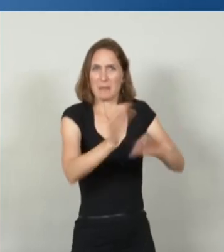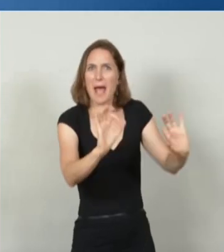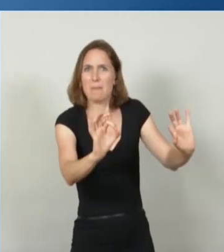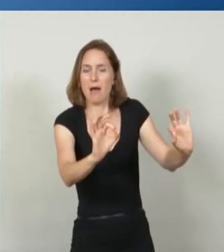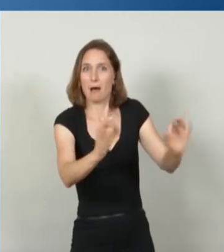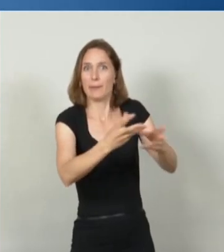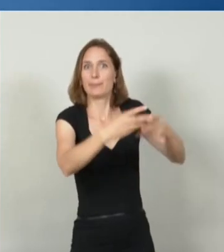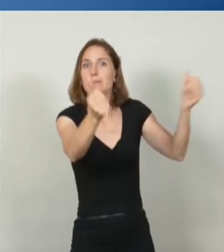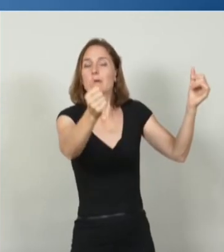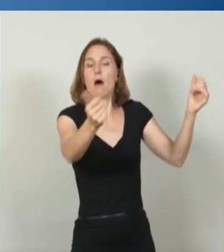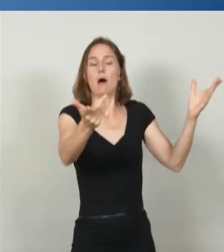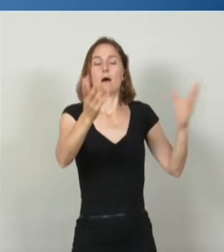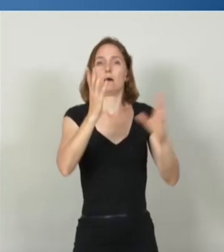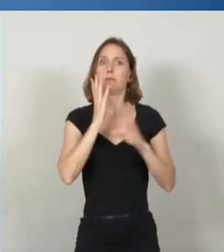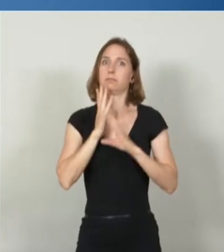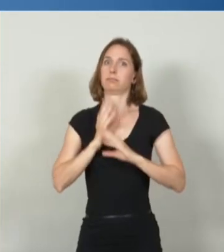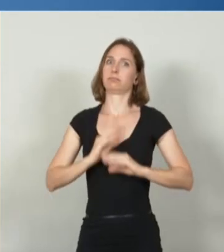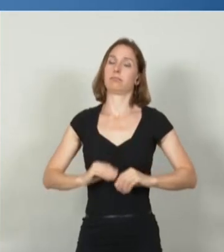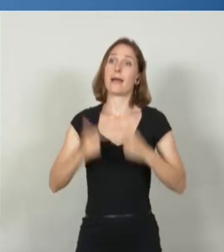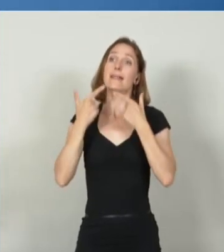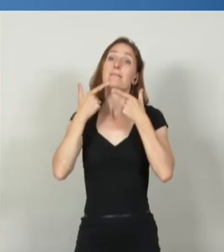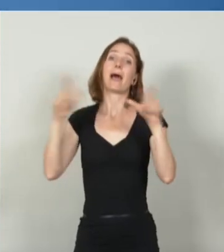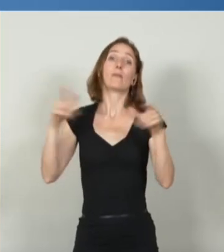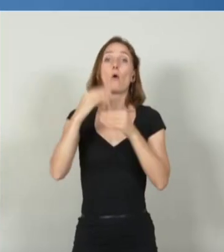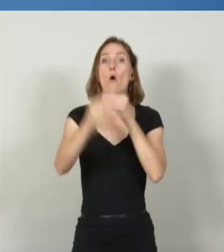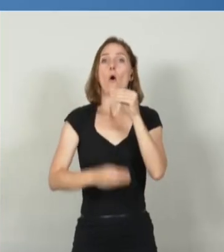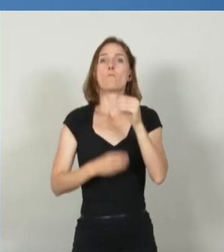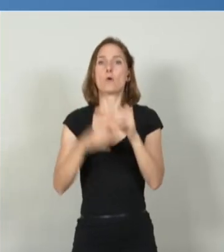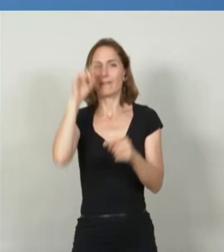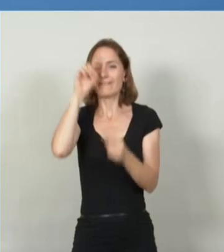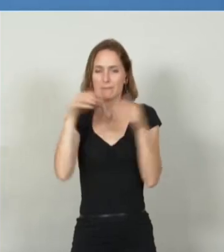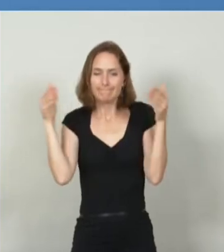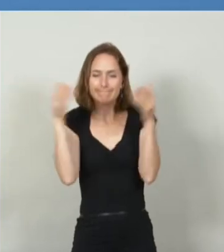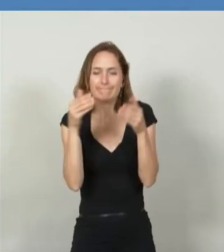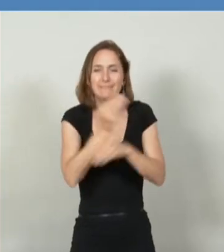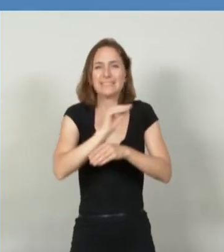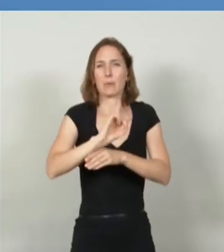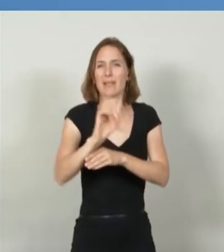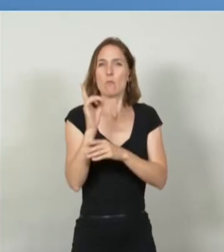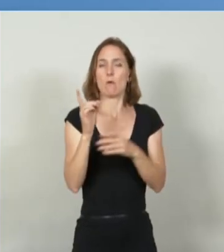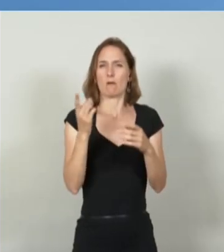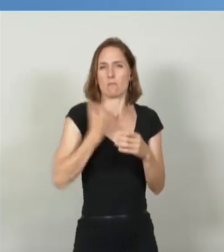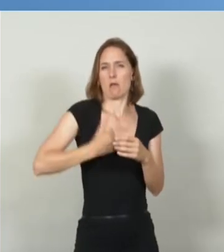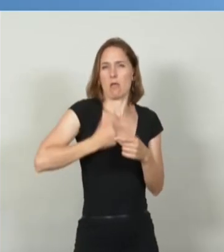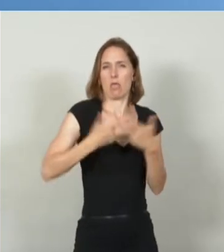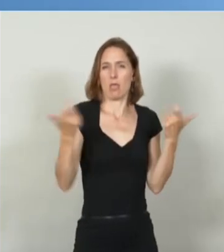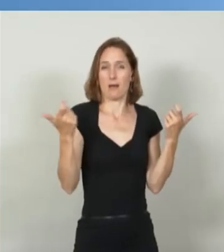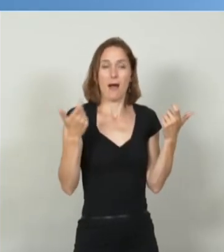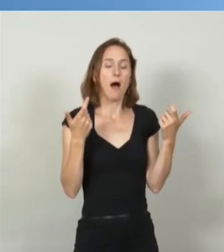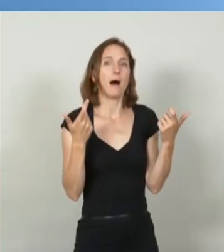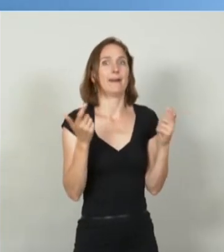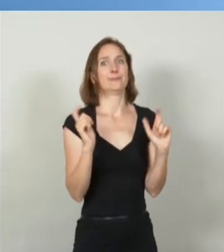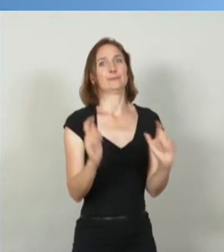incroyable libération et le monde ne parle pas de Greno pour parler de l'insécurité mais vraiment je vous félicite c'est vraiment criant